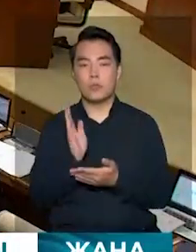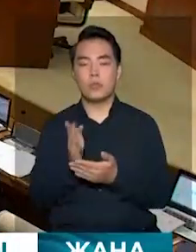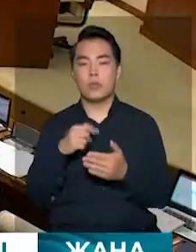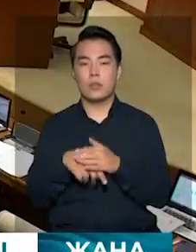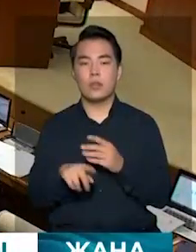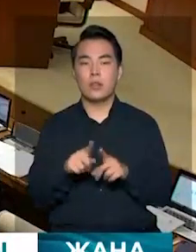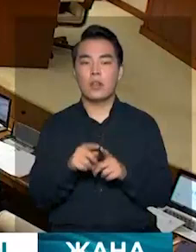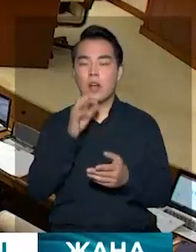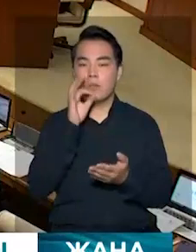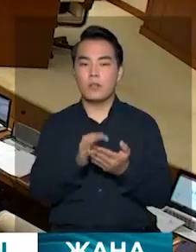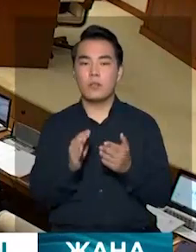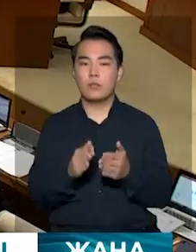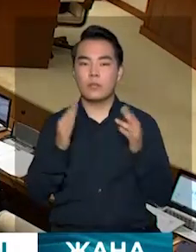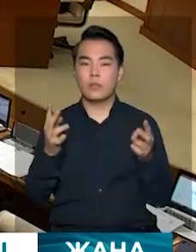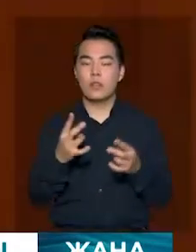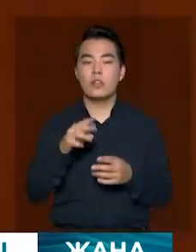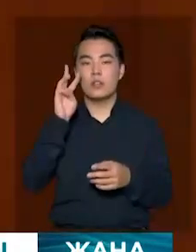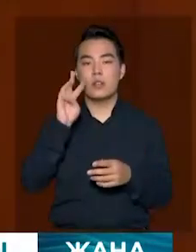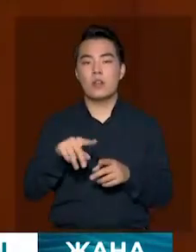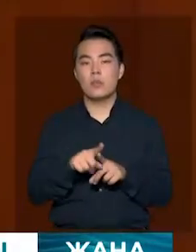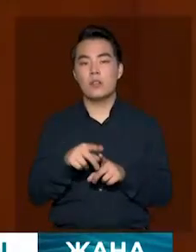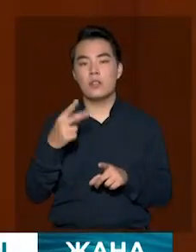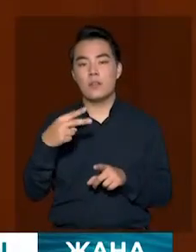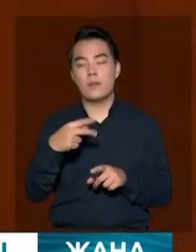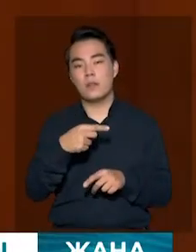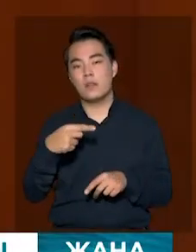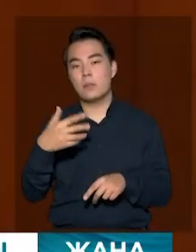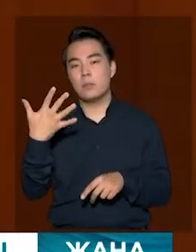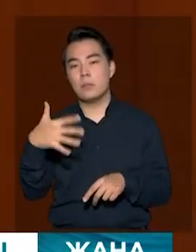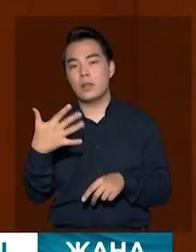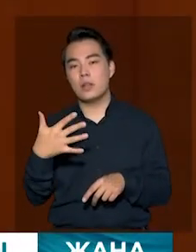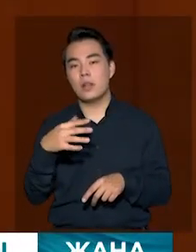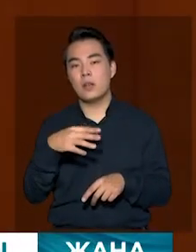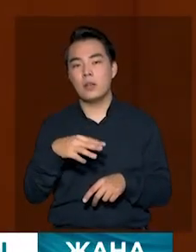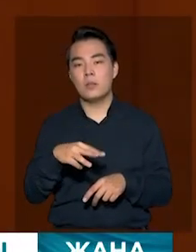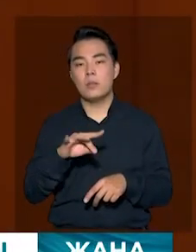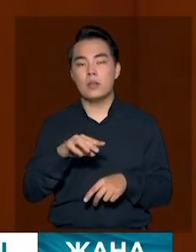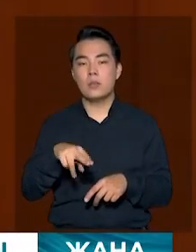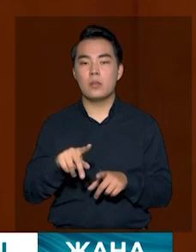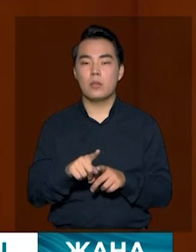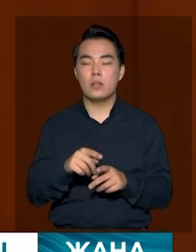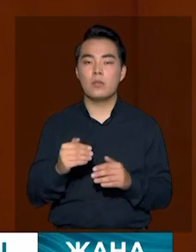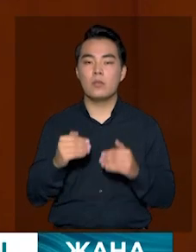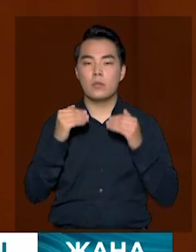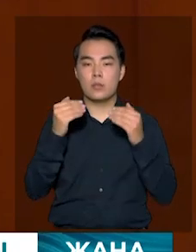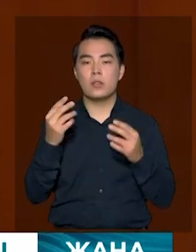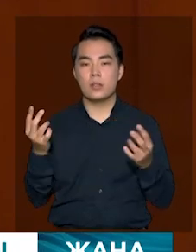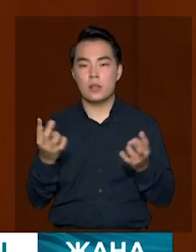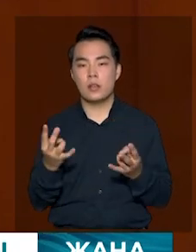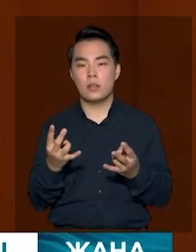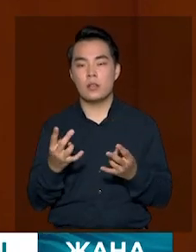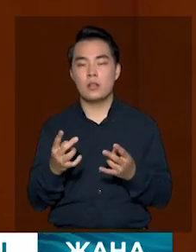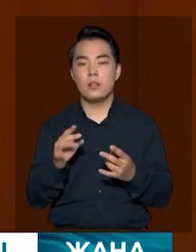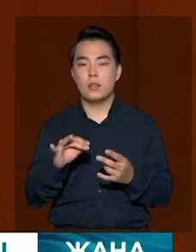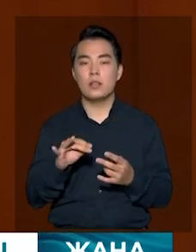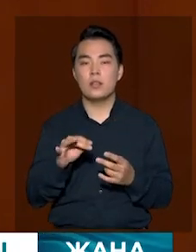күшейтуді ұсынамыз. Ол айыппұлды 20-дан 50 айлық есептік көрсеткішке дейін ұлғайту